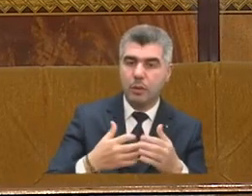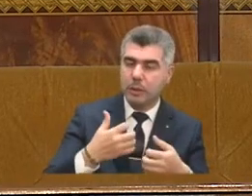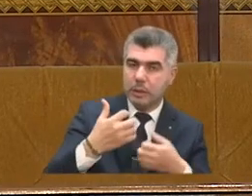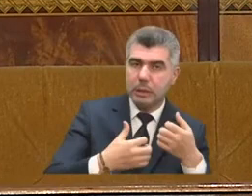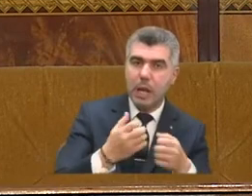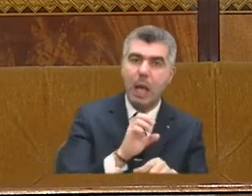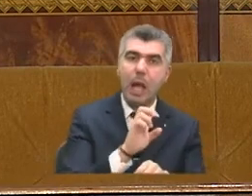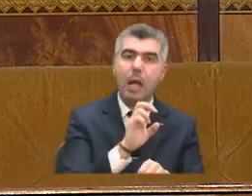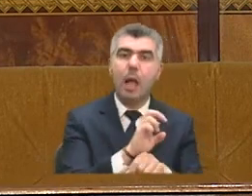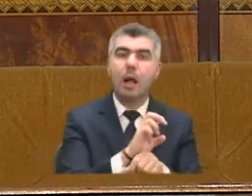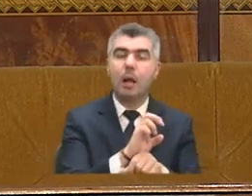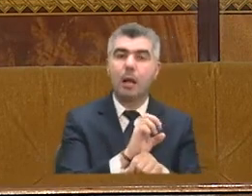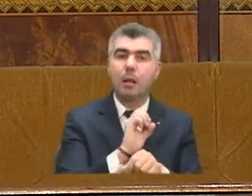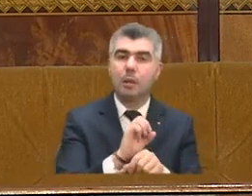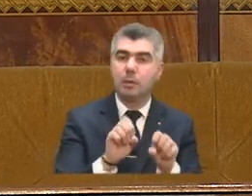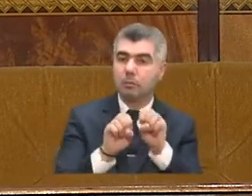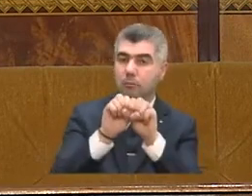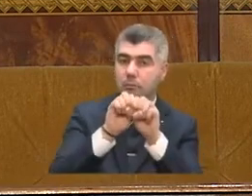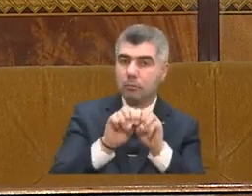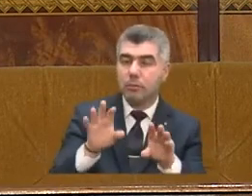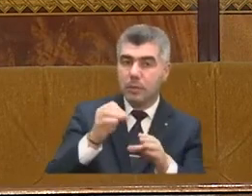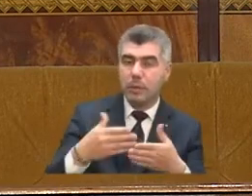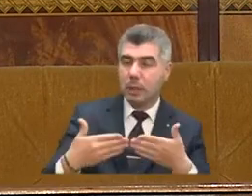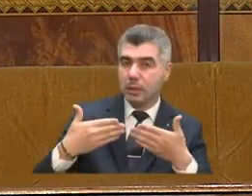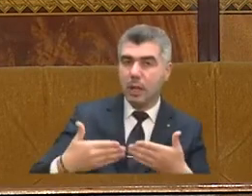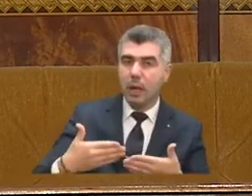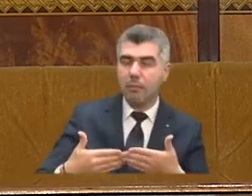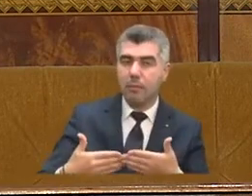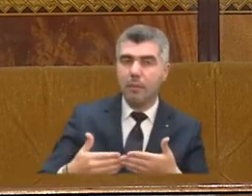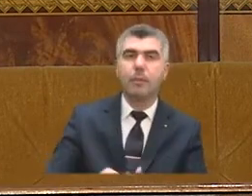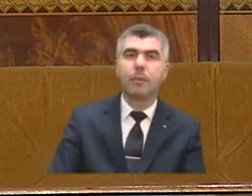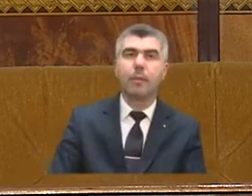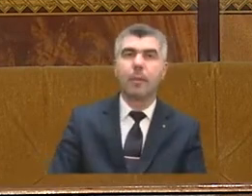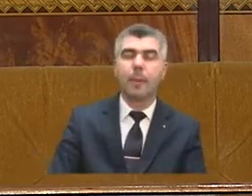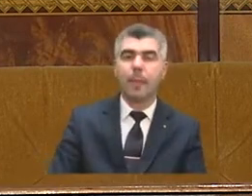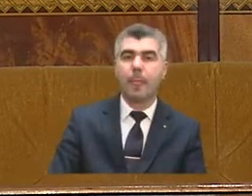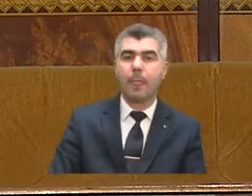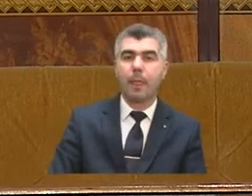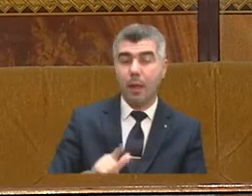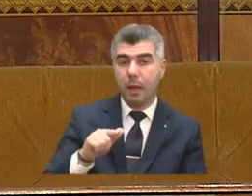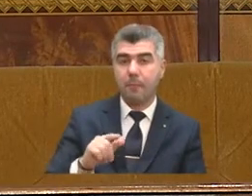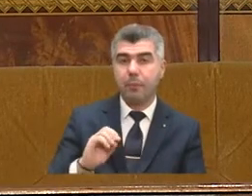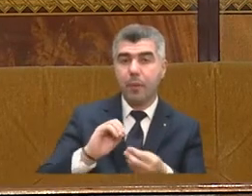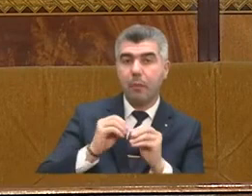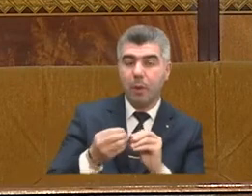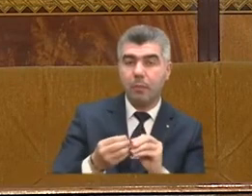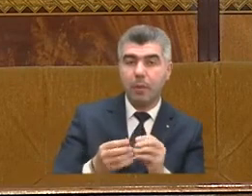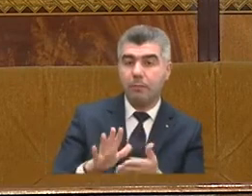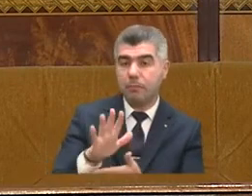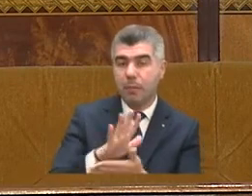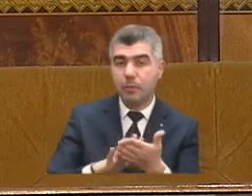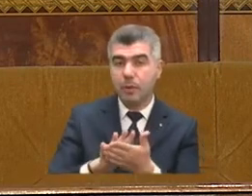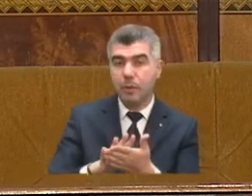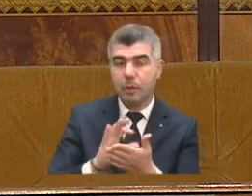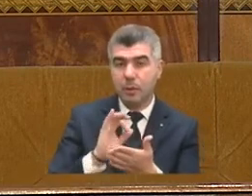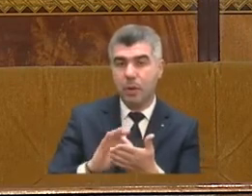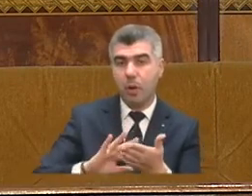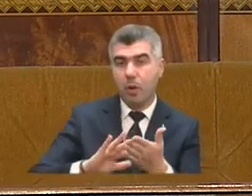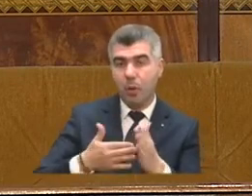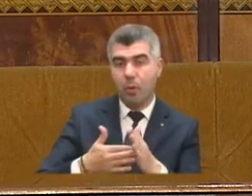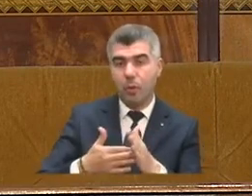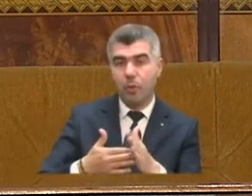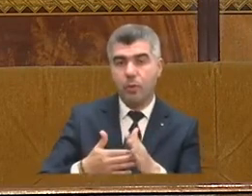الأخضر لتغطية الخصائص الحاصل. ندري أن هناك مشكل الطاقة الأحفورية حاليا، الطاقة